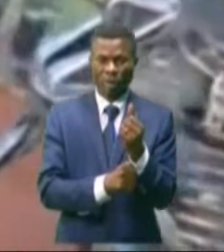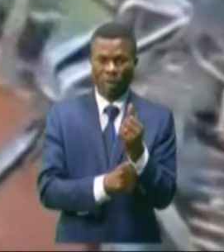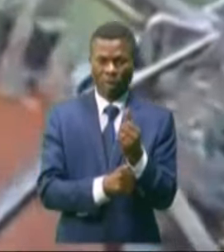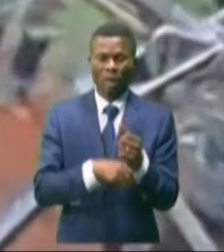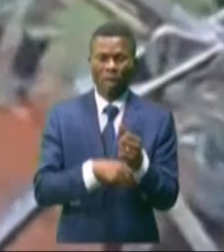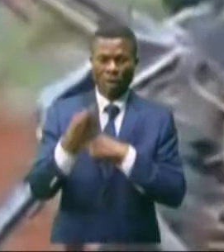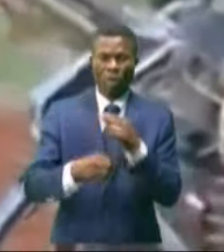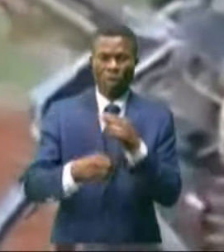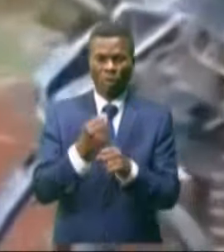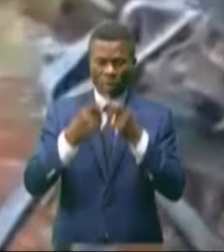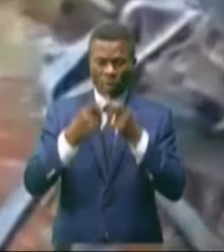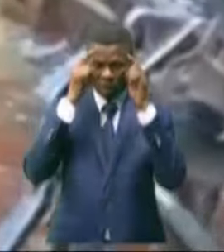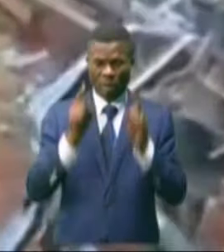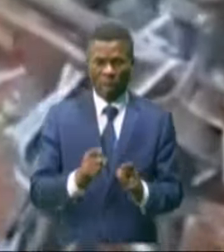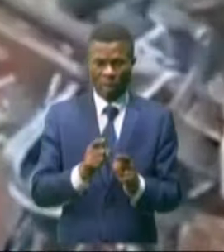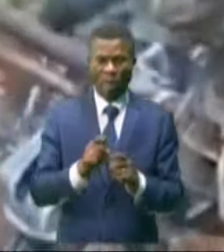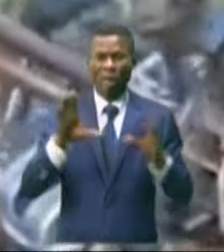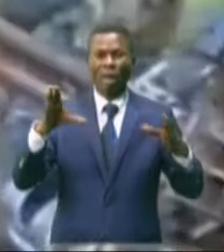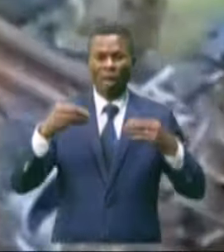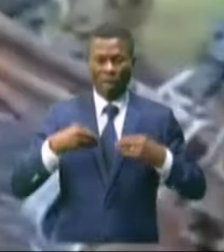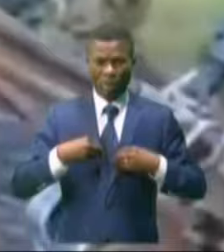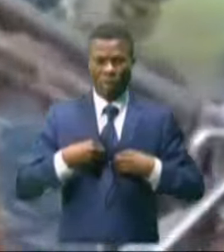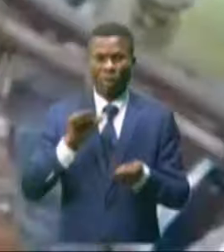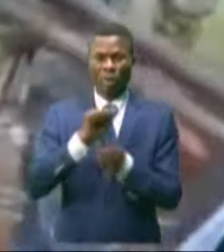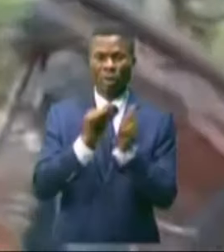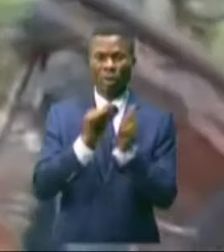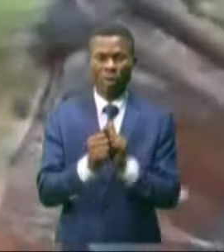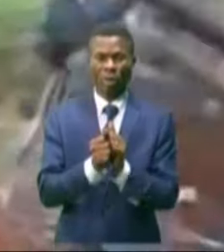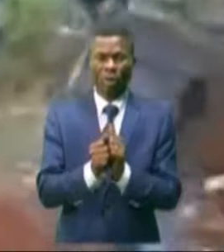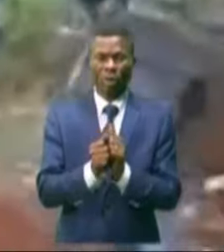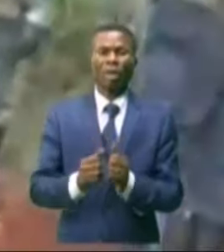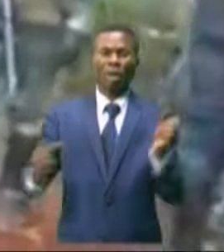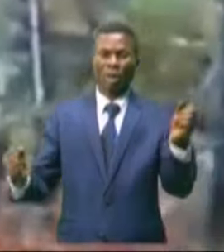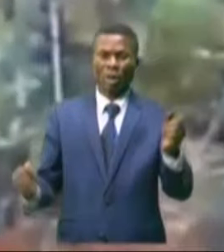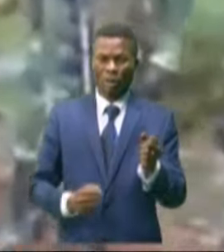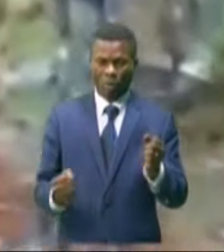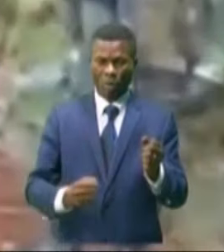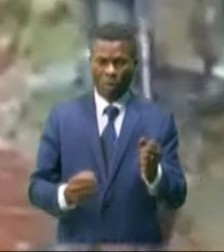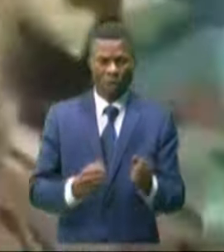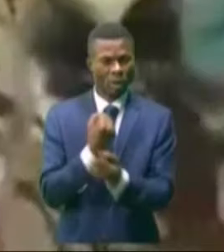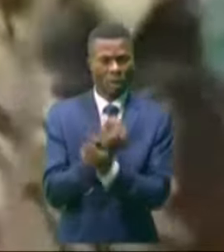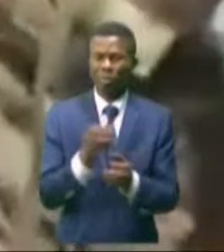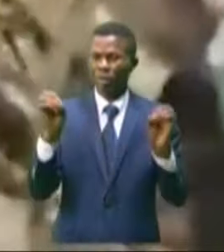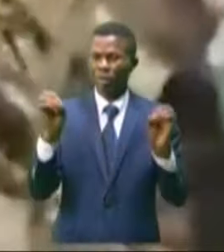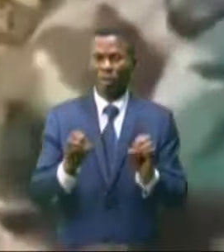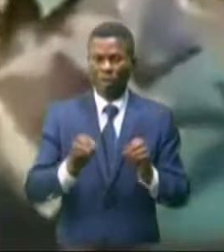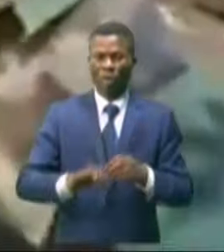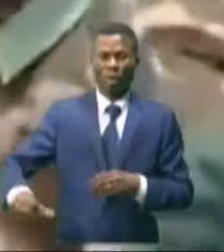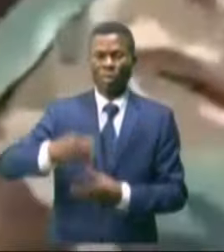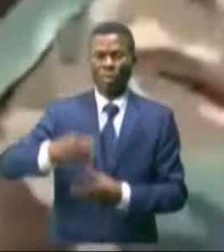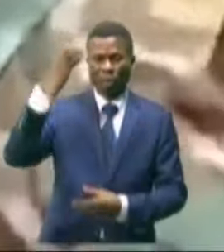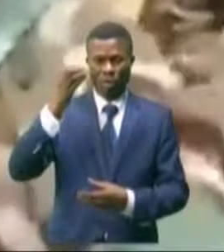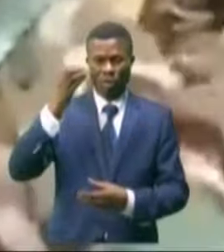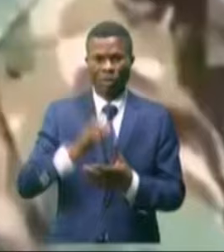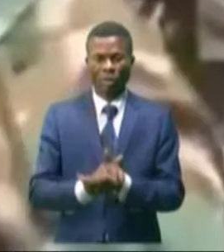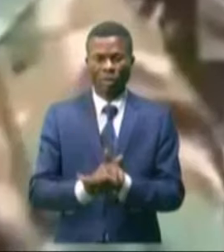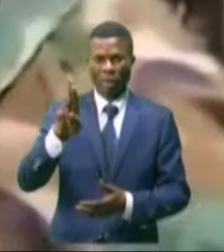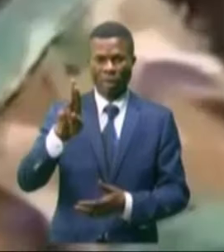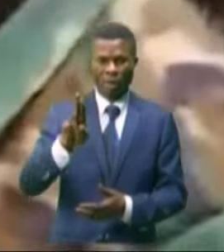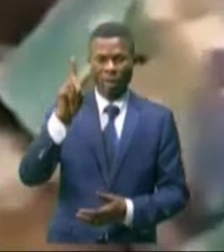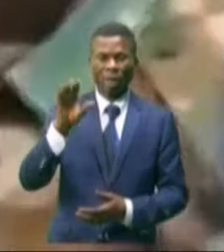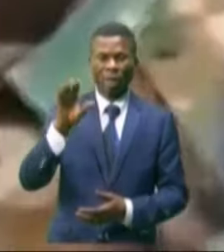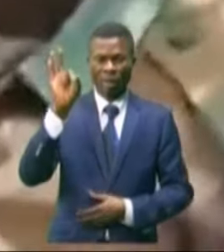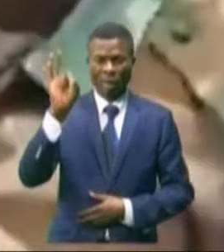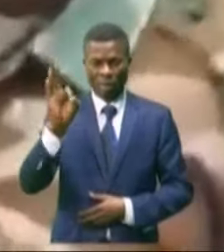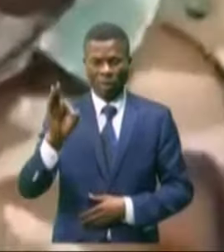œuvre les engagements souscrits dans le cadre du processus de Luanda n'a pas été respecté. Les RDF et leurs